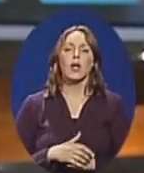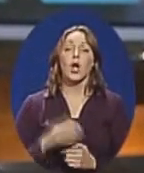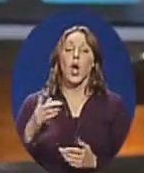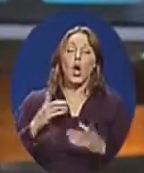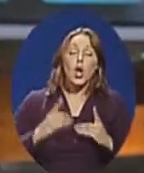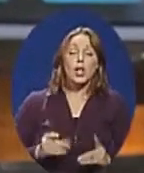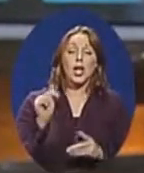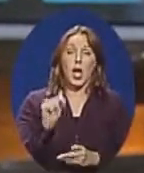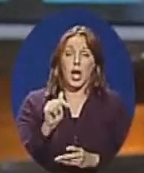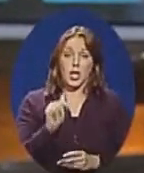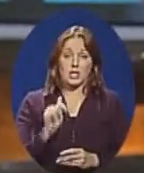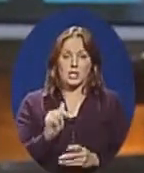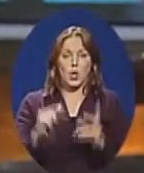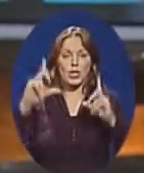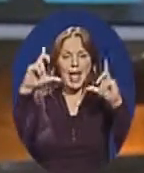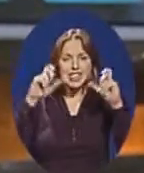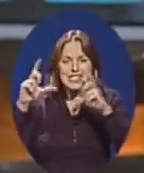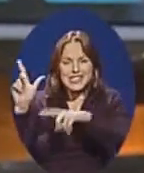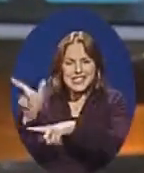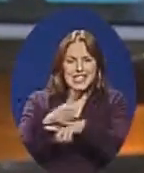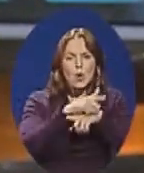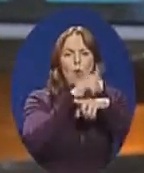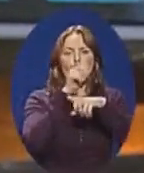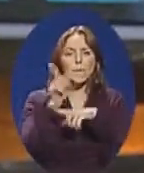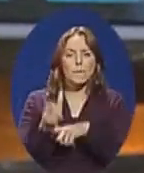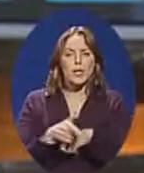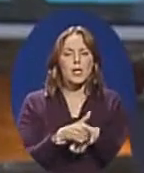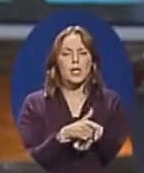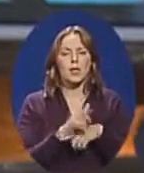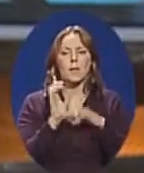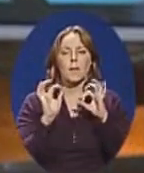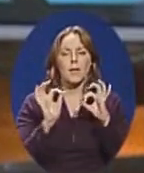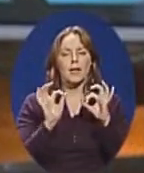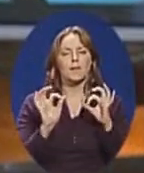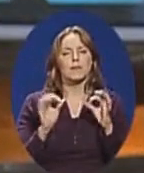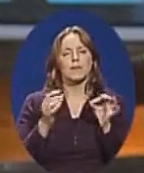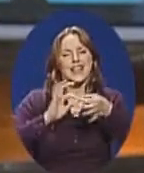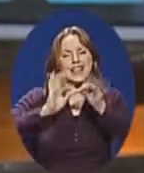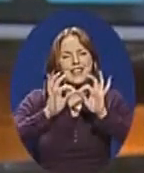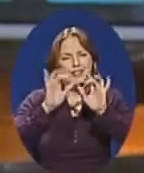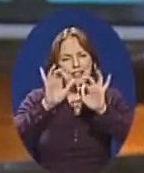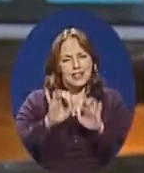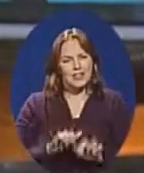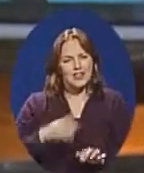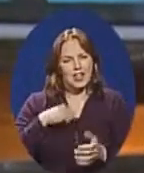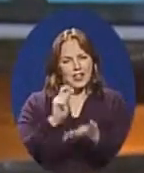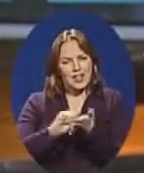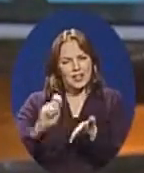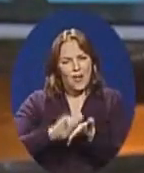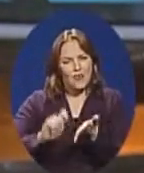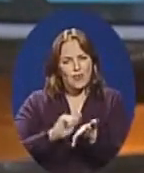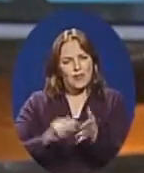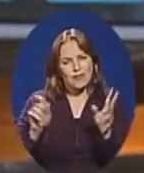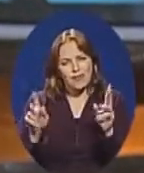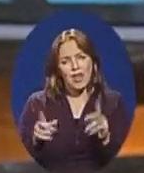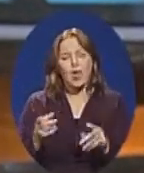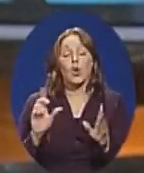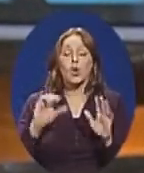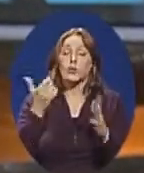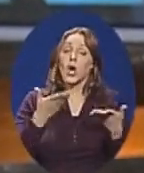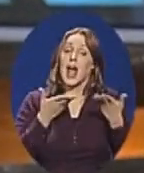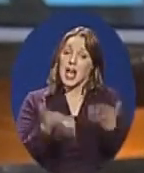כל הדרך הזאת, הצילומים, בעצם הבלוג, מעין בלוג הזה שכתבתי, בעצם גם קודם כל עזרו